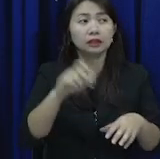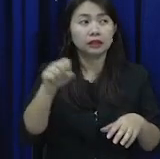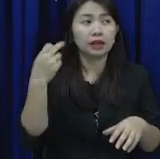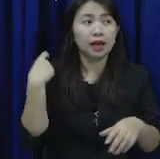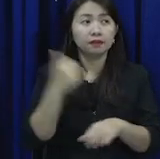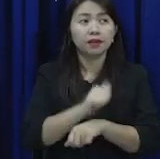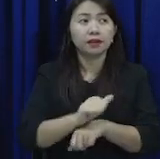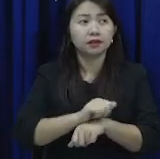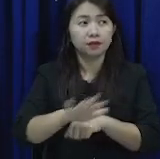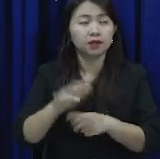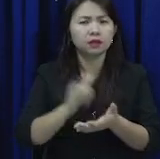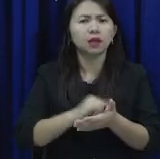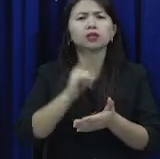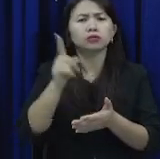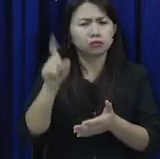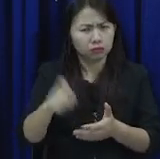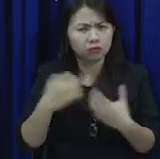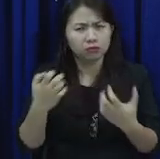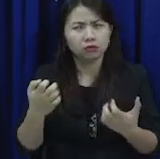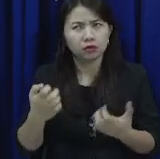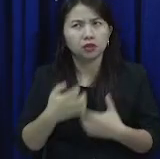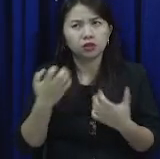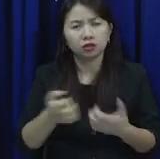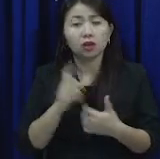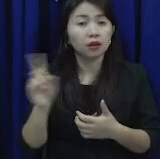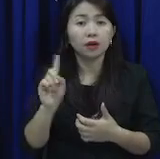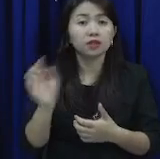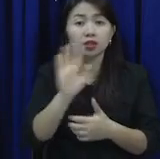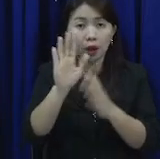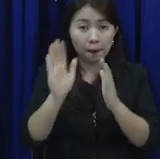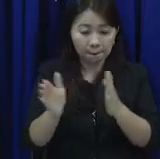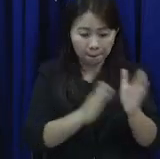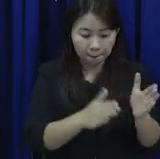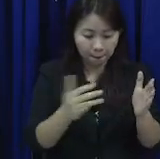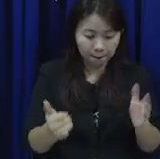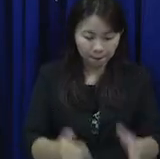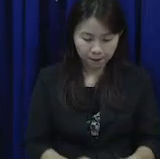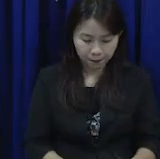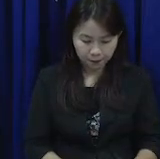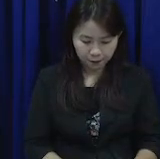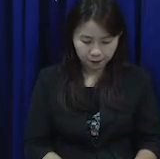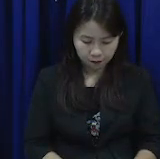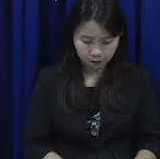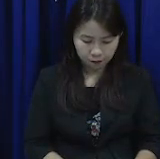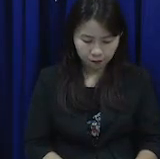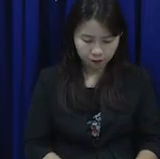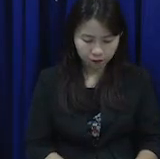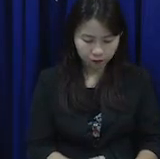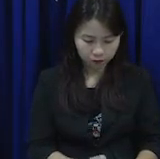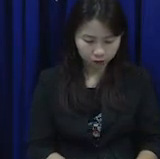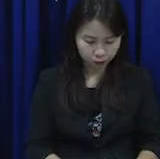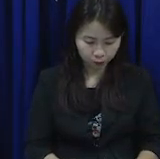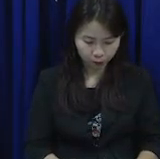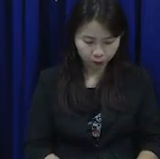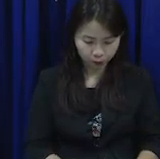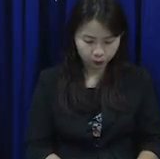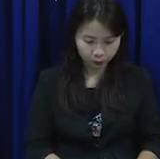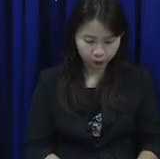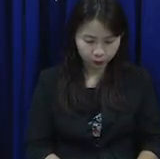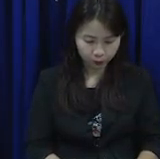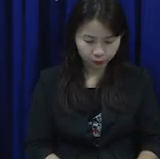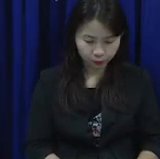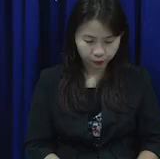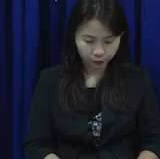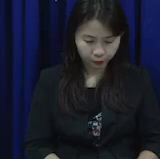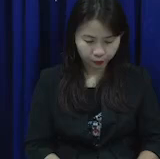lang what's your plan enjoy mo lang alam mo Paano mo ma-enjoy yan invest this three thing sa gawain ng